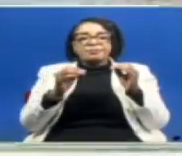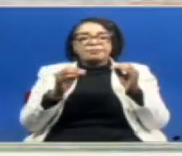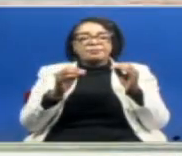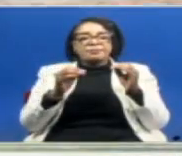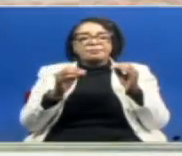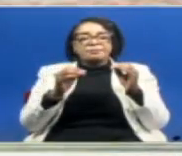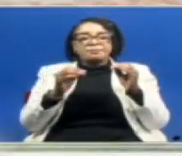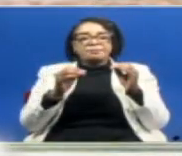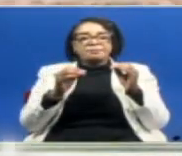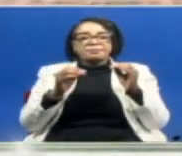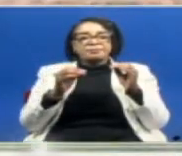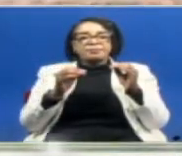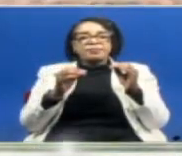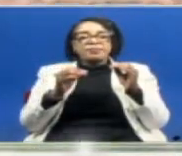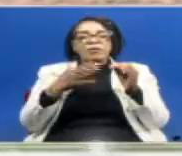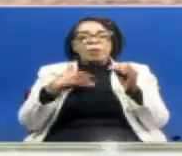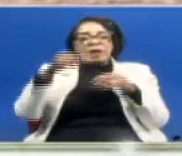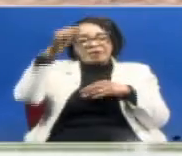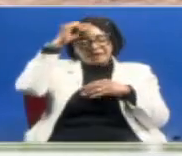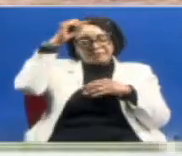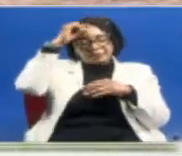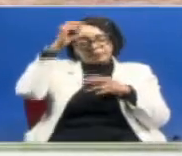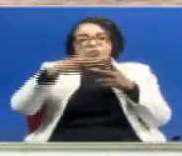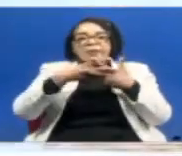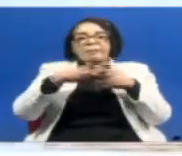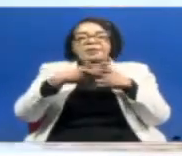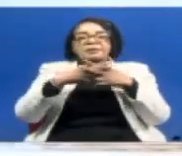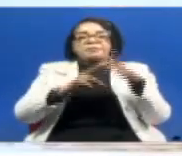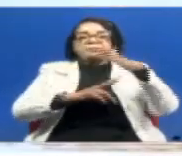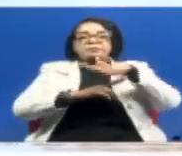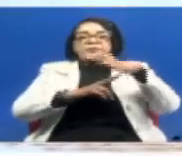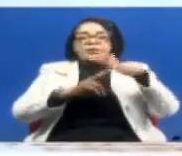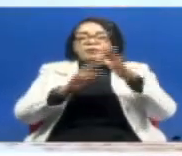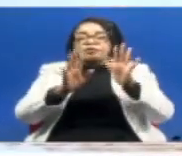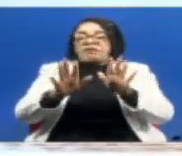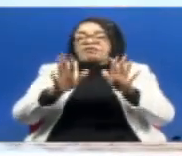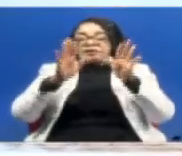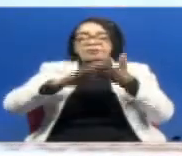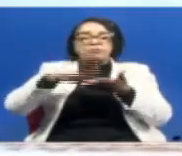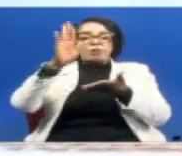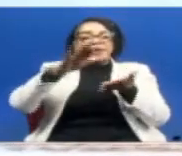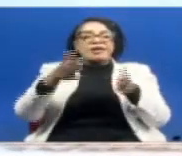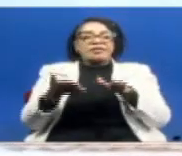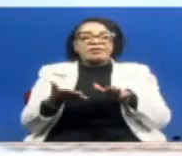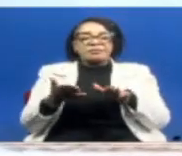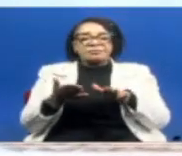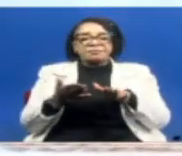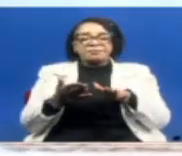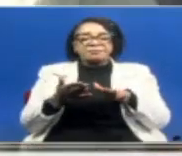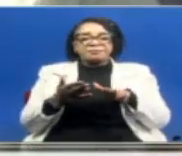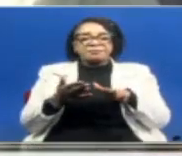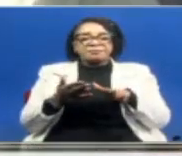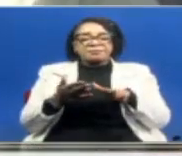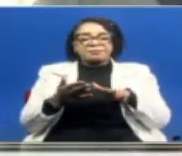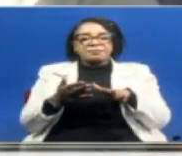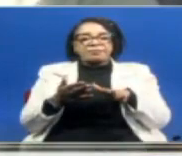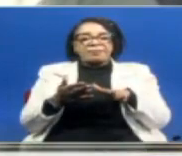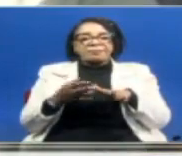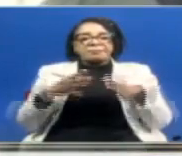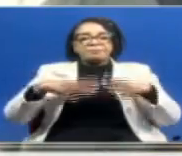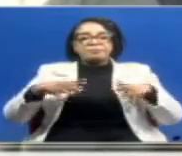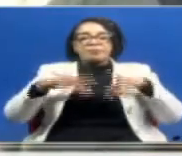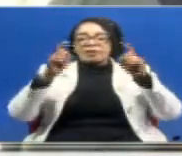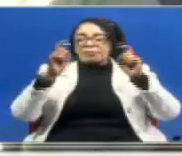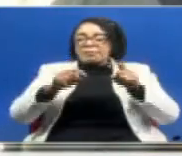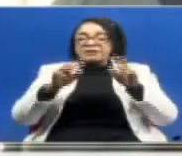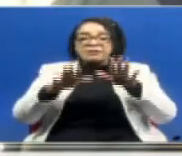Residents now want the government to repair the bridge to avert further incidents. Wananchi waweze kuwa waangalifu